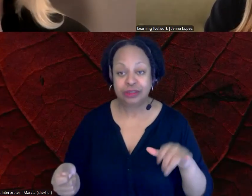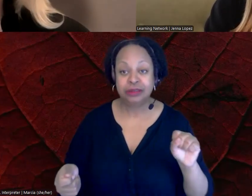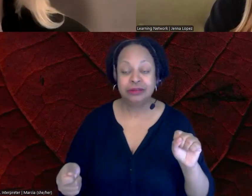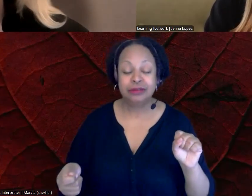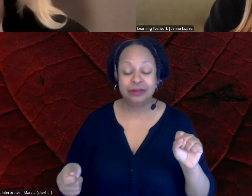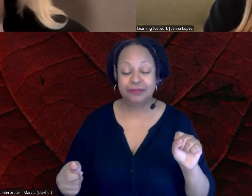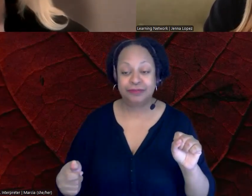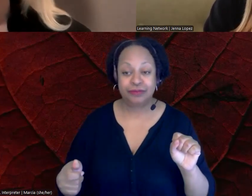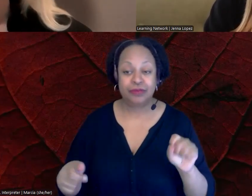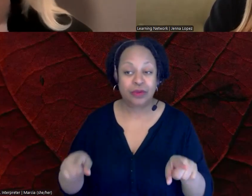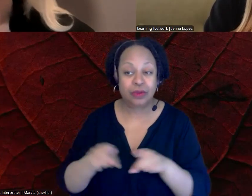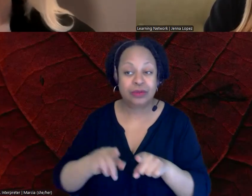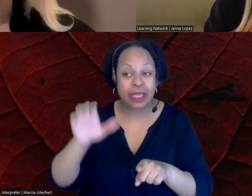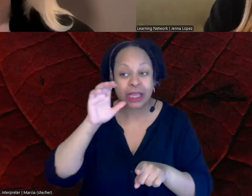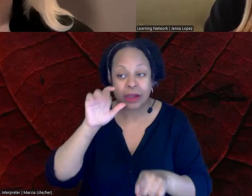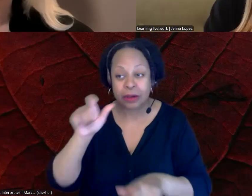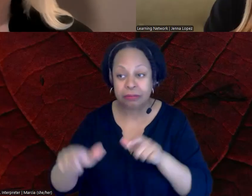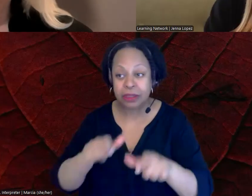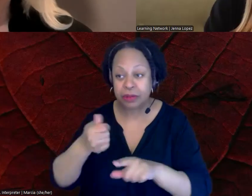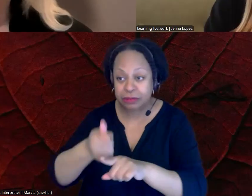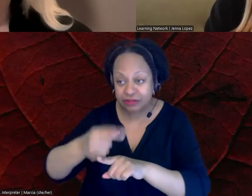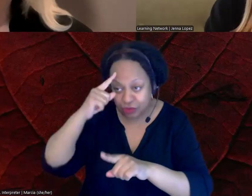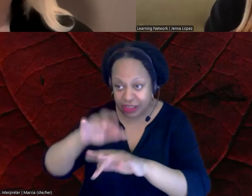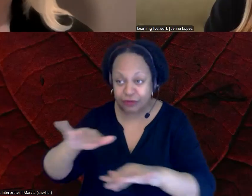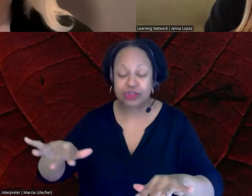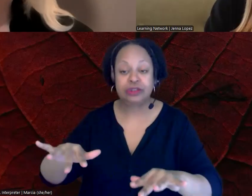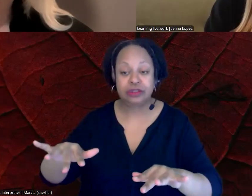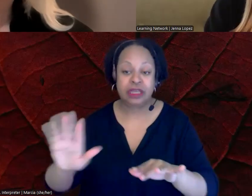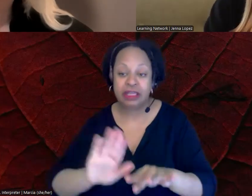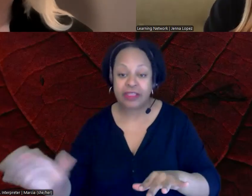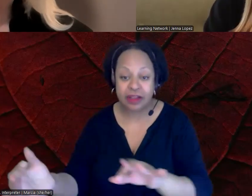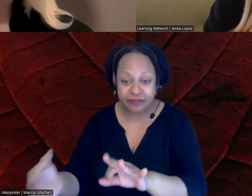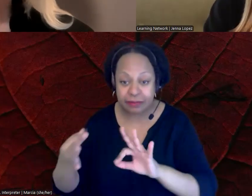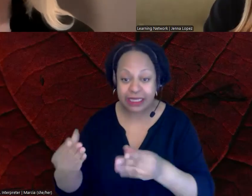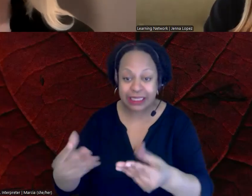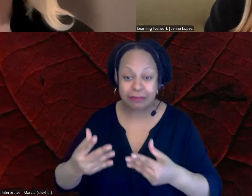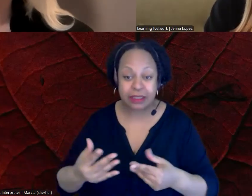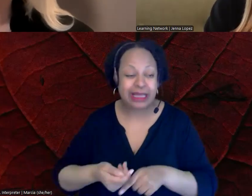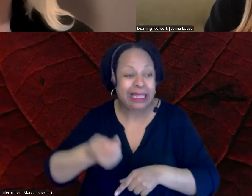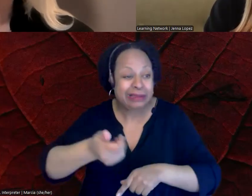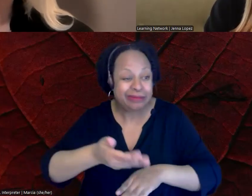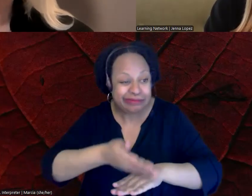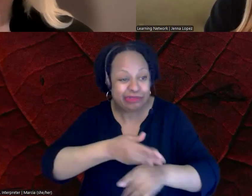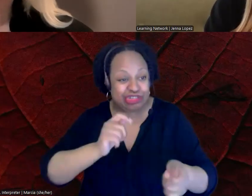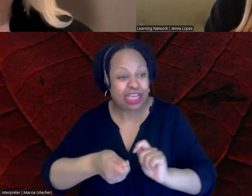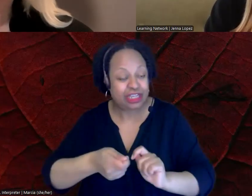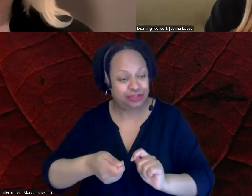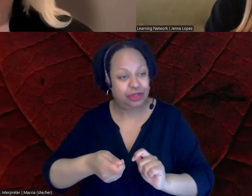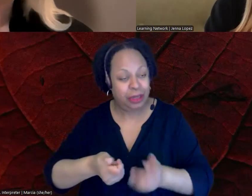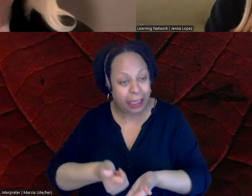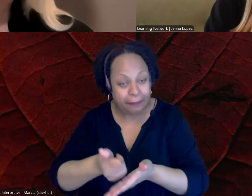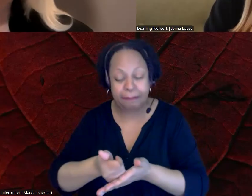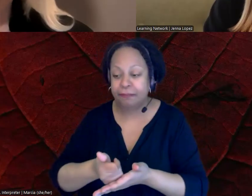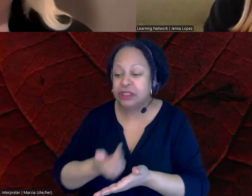changer. Et le fait que les personnes neurodivergentes puissent maintenant parler et dire que ça prend peu, c'est juste